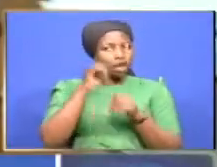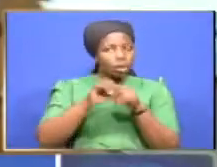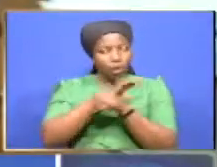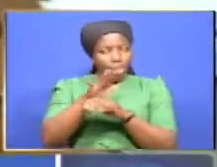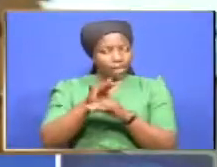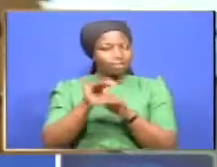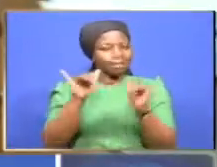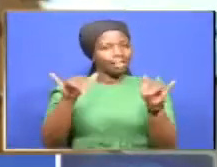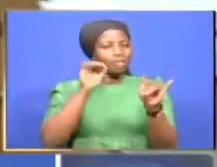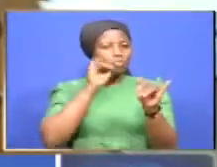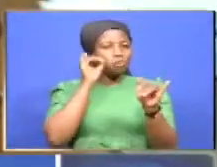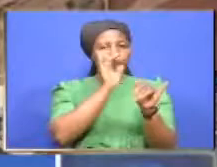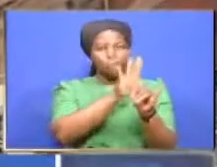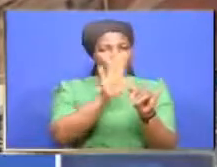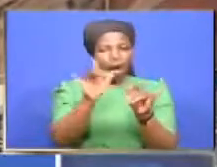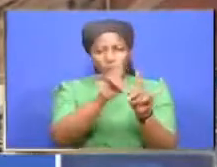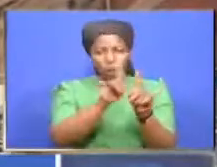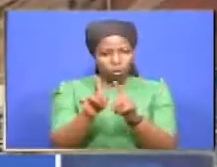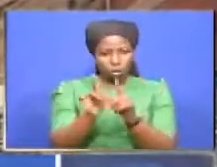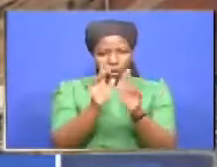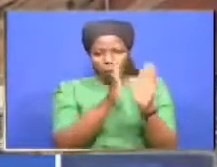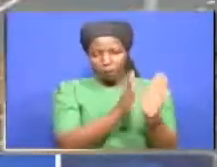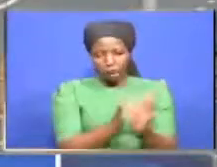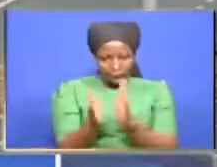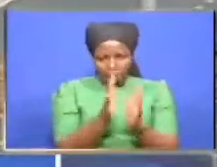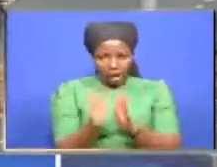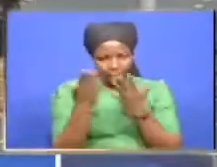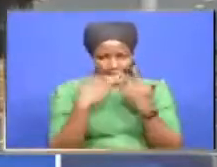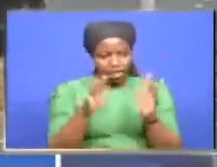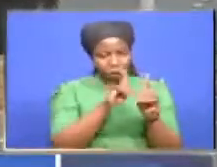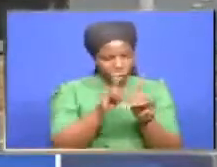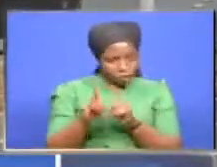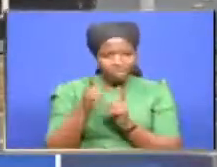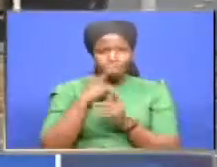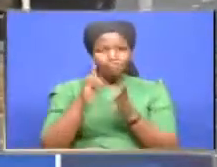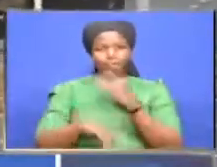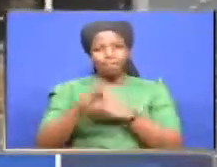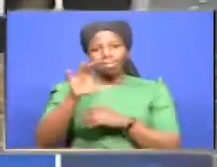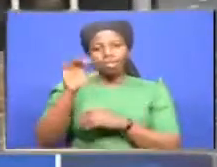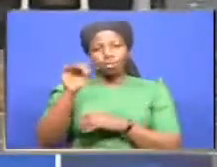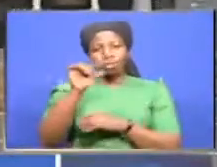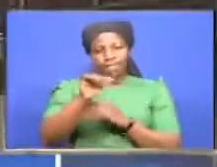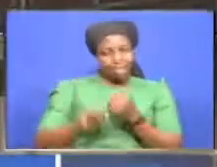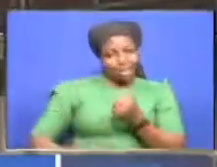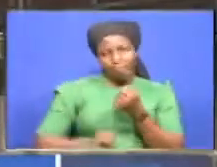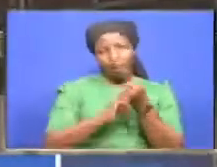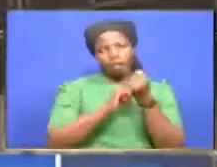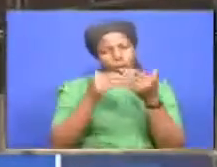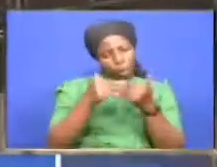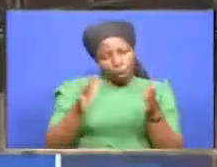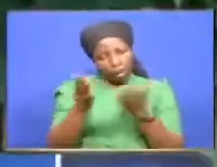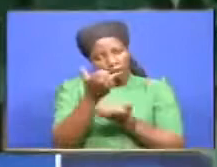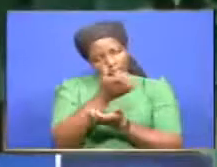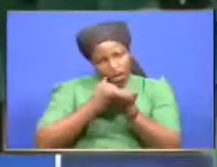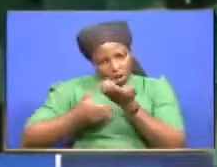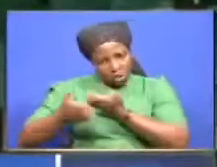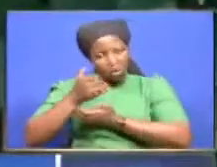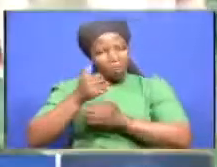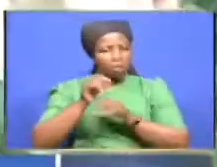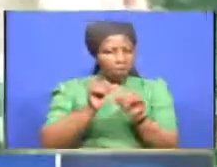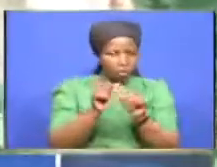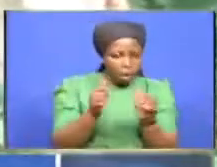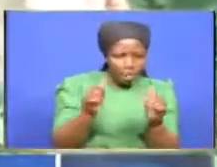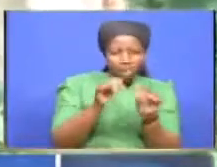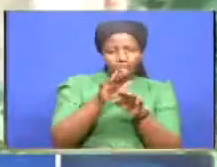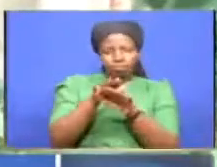makwao pia umeandaliwa. Aidha, Oparanya amekariri kuwa baraza la magavana linaunga mkono kufunguliwa kwa uchumi kwa utaratibu,